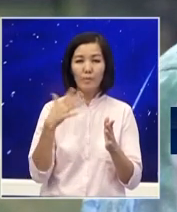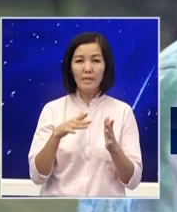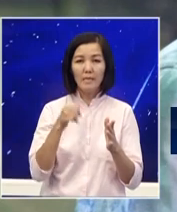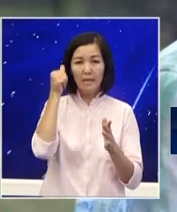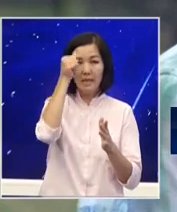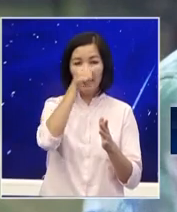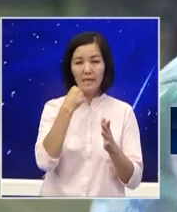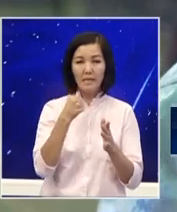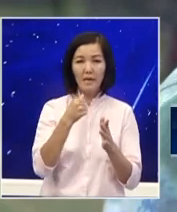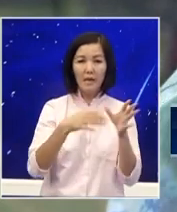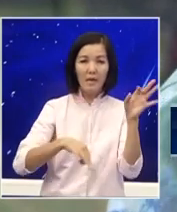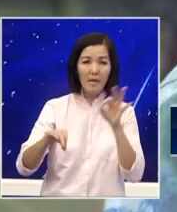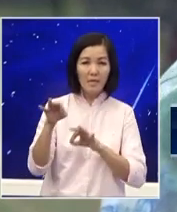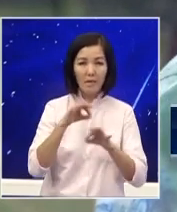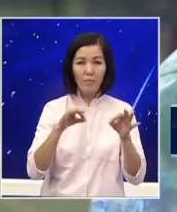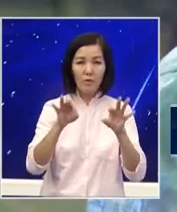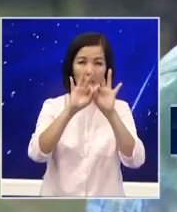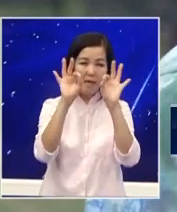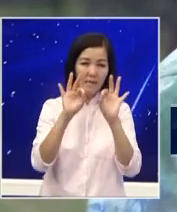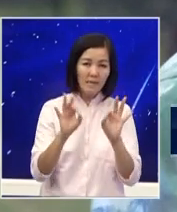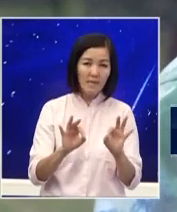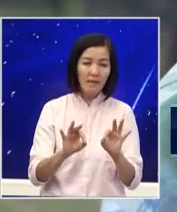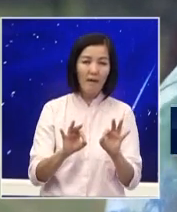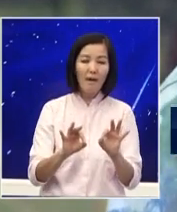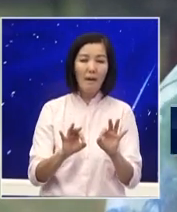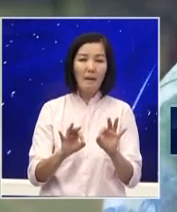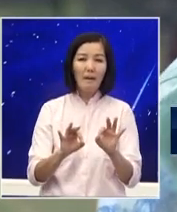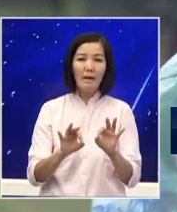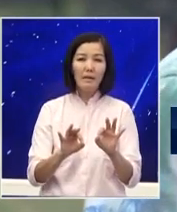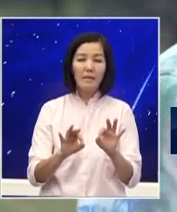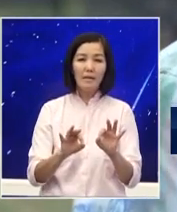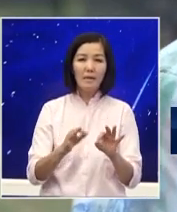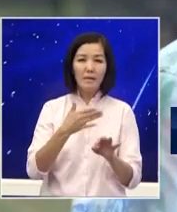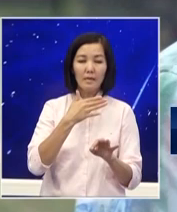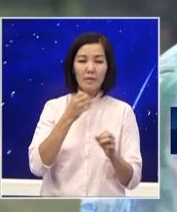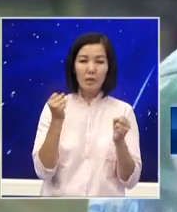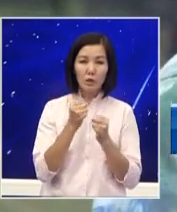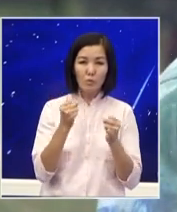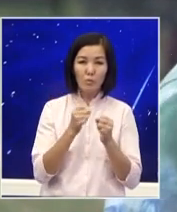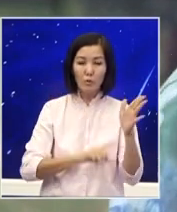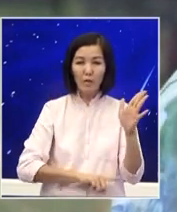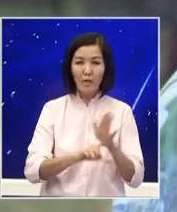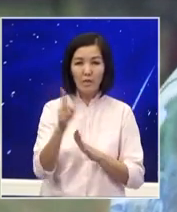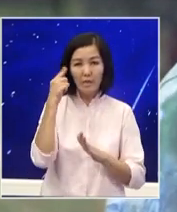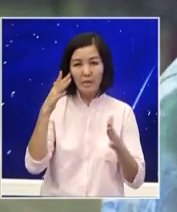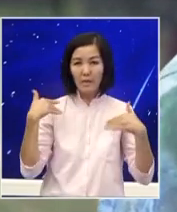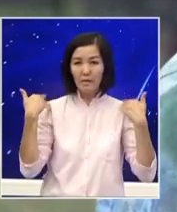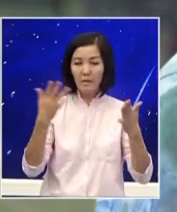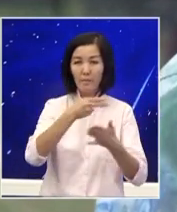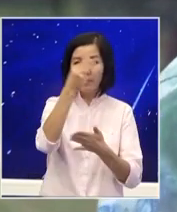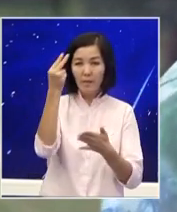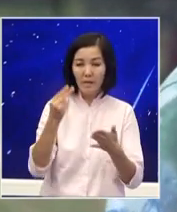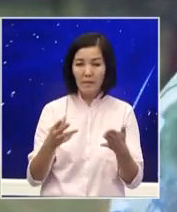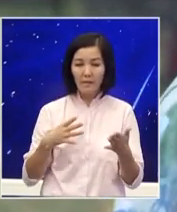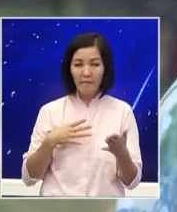эскиза мы еще делали зимой это моя проектный эскиз потом мы проявили инициативу предложили нарисовать мурал по